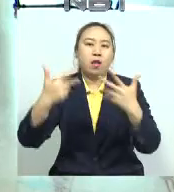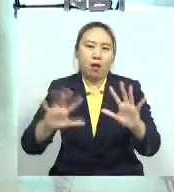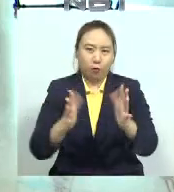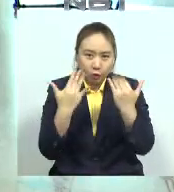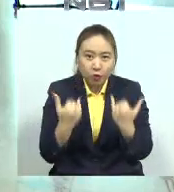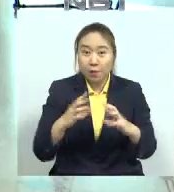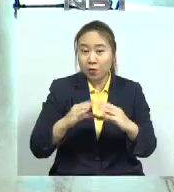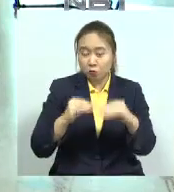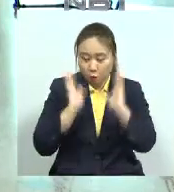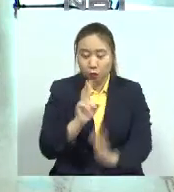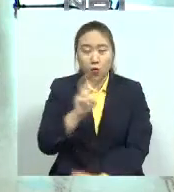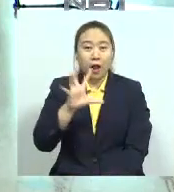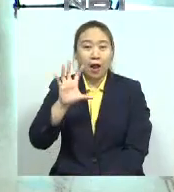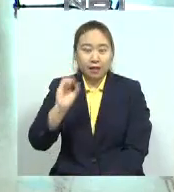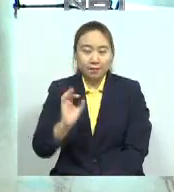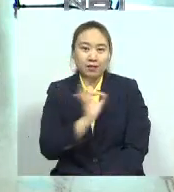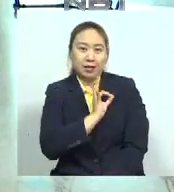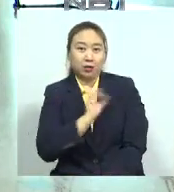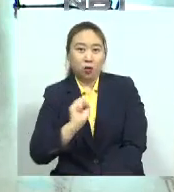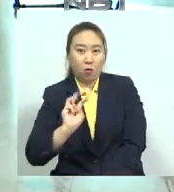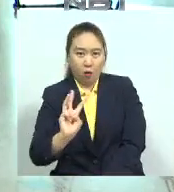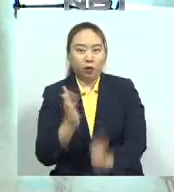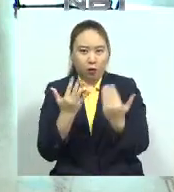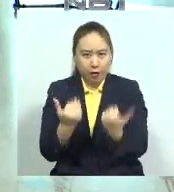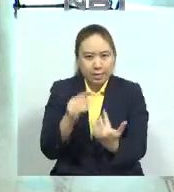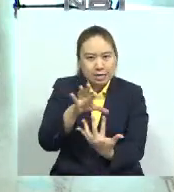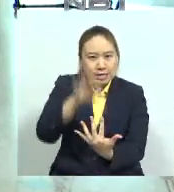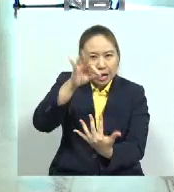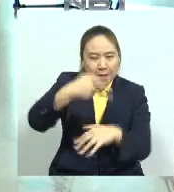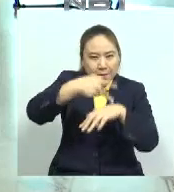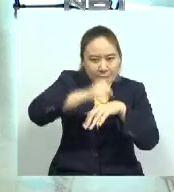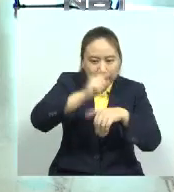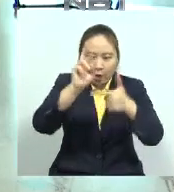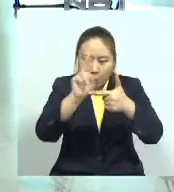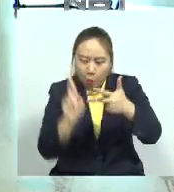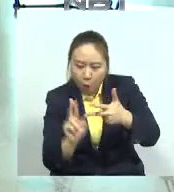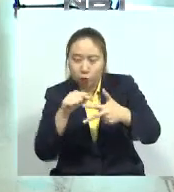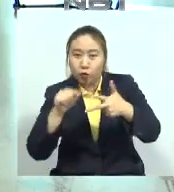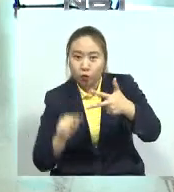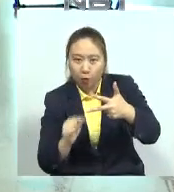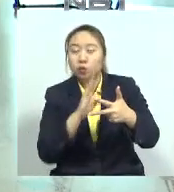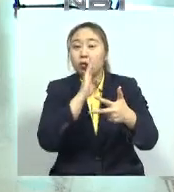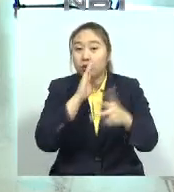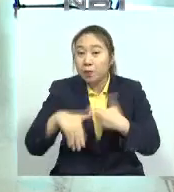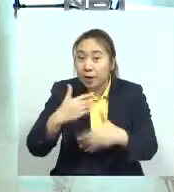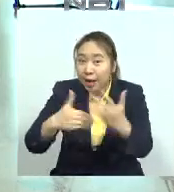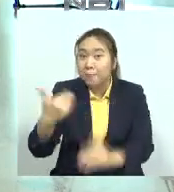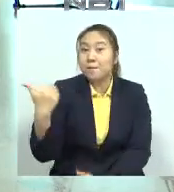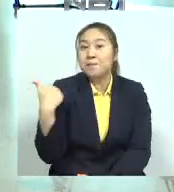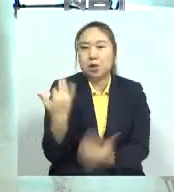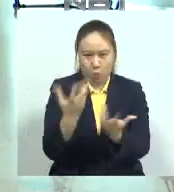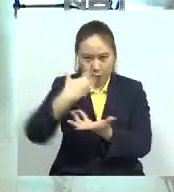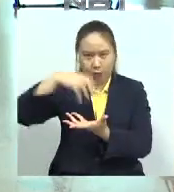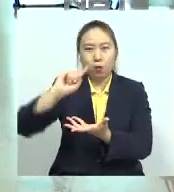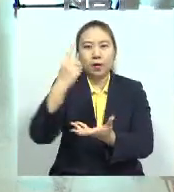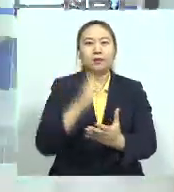ชุม250คนสมาชิกวุฒิสภากำลังเลือกประธานอีก2คนนะครับหากมีความคืบหน้าเราจะรายงานกลับไปอีกครั้ง